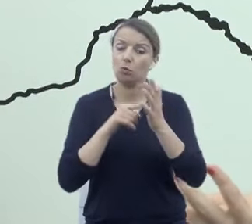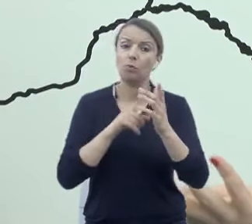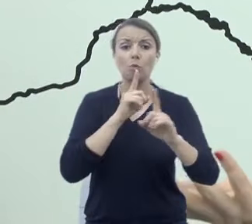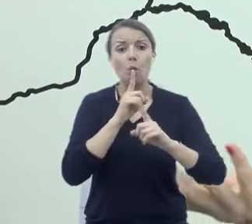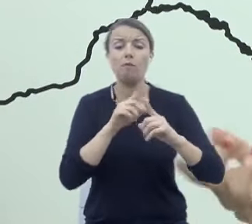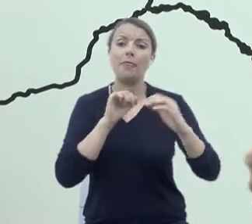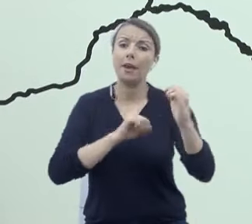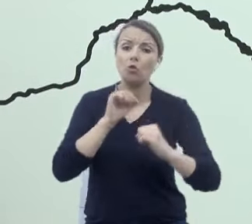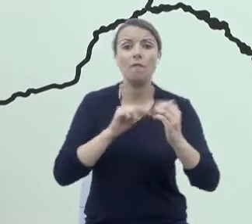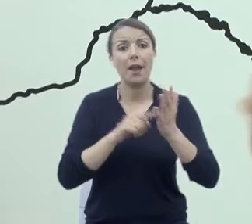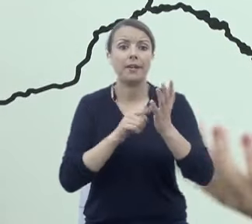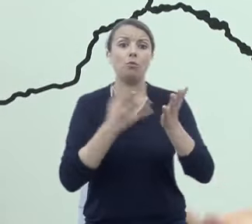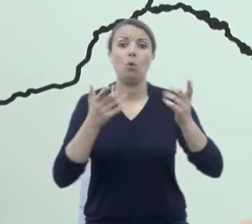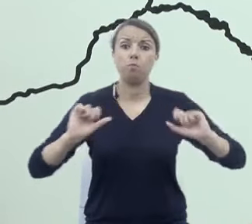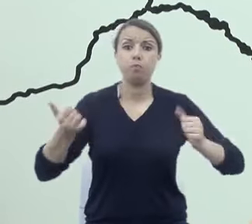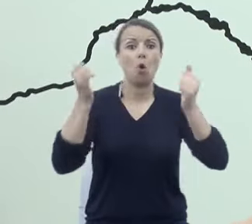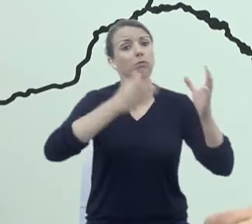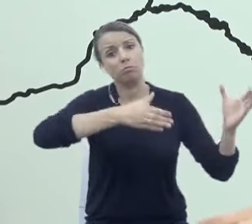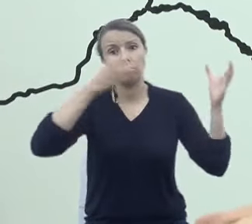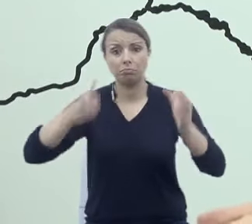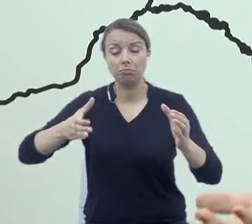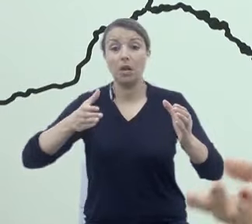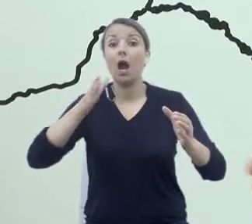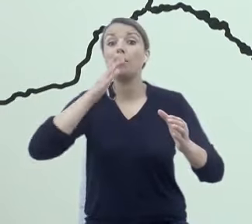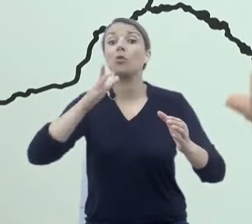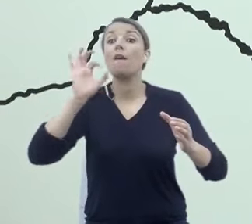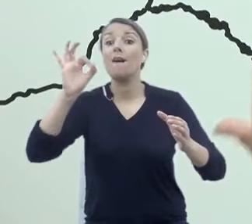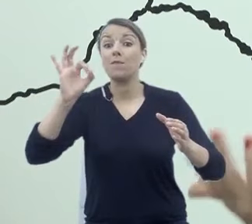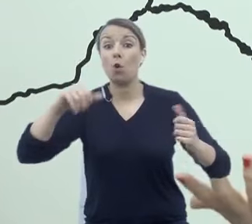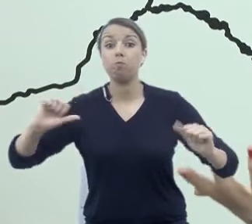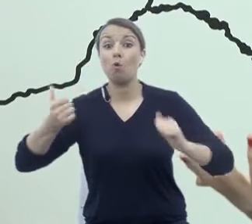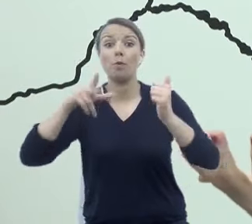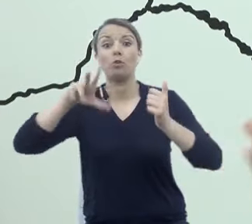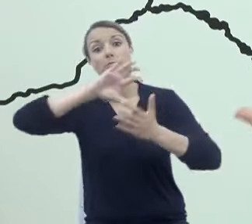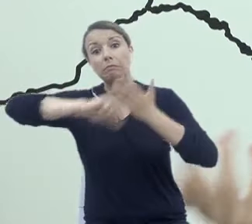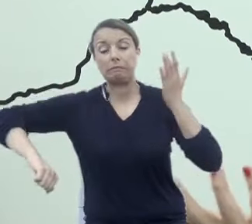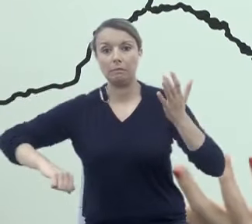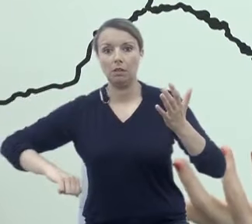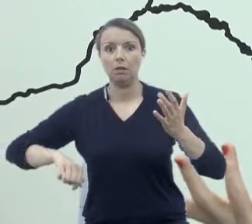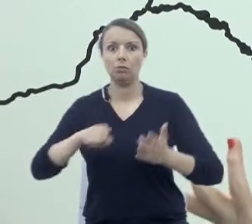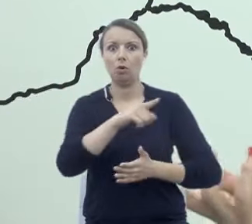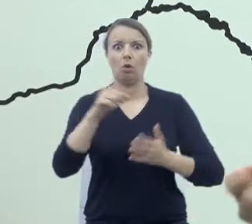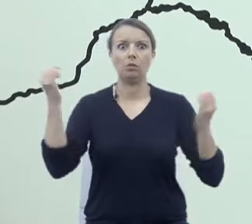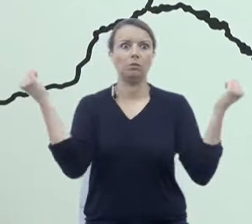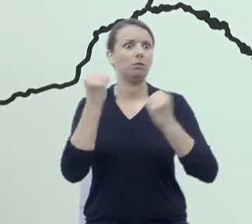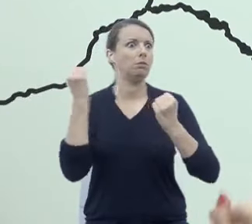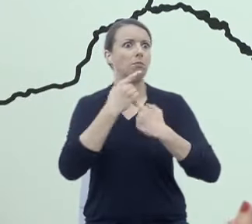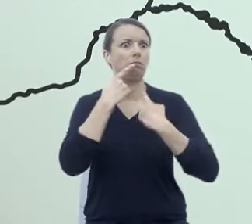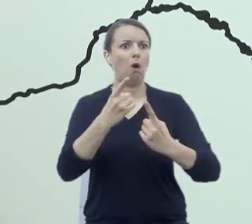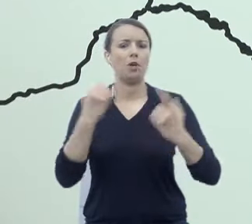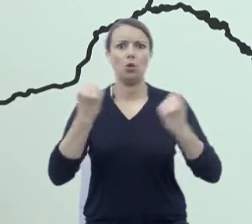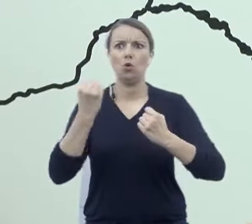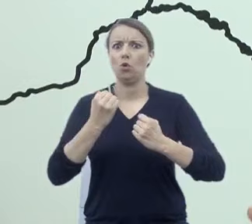ten pomnik i w nocy kiedyś zabrano ich pomnik, było jak gdyby bardzo mocno przez nich podkreślane, tak, jako takie